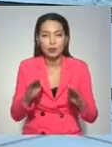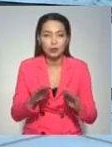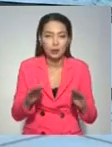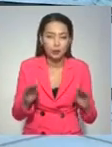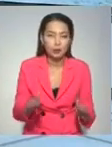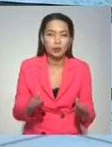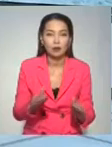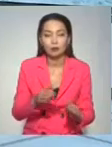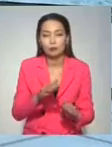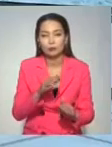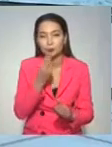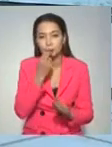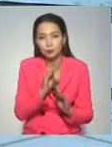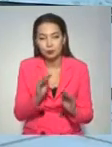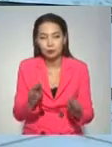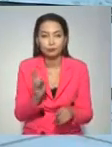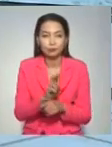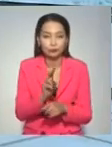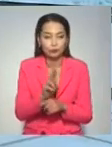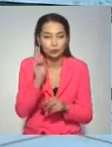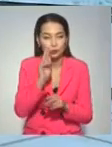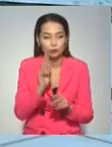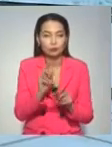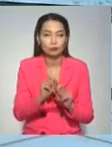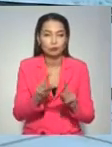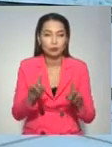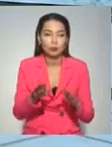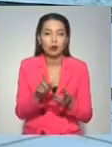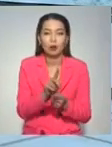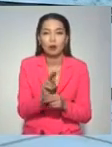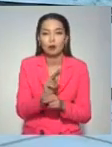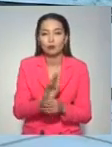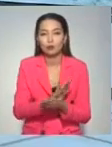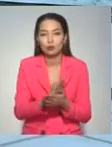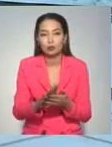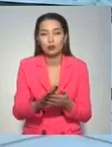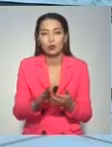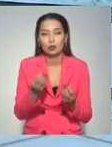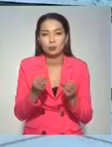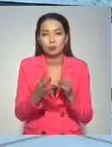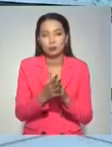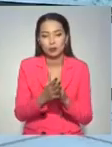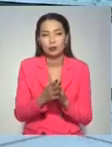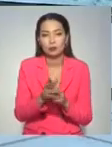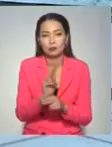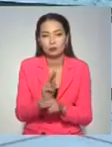посещают кружки в обновленных зданиях. Сейчас на реконструкции еще 15. За культурным ренессансом наблюдал Ергали